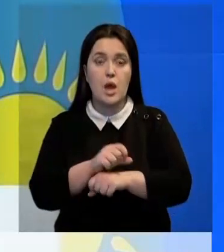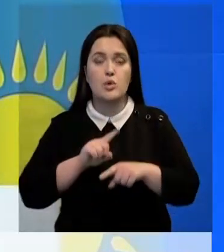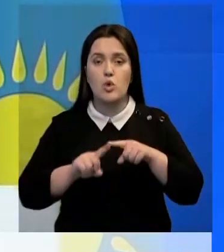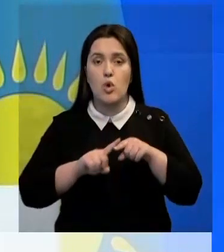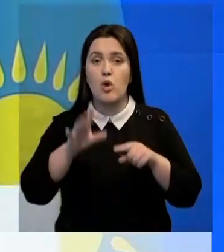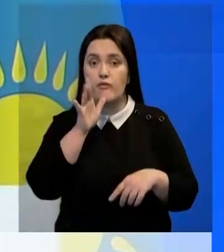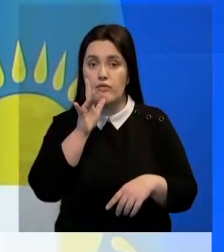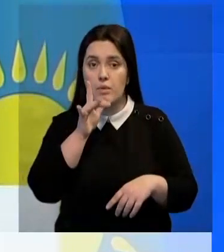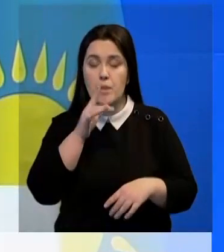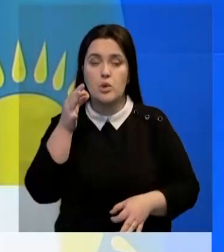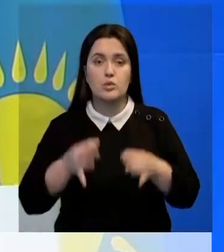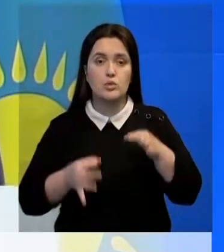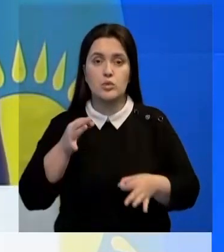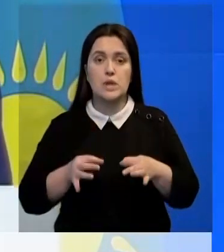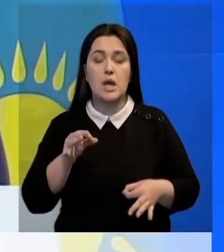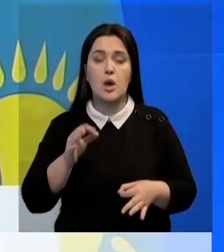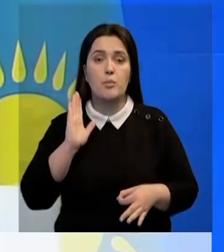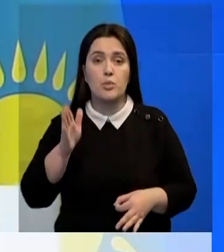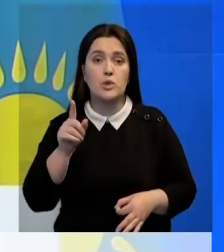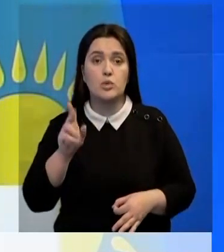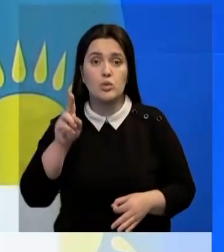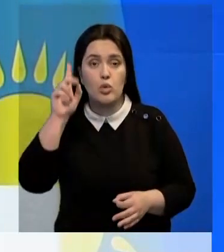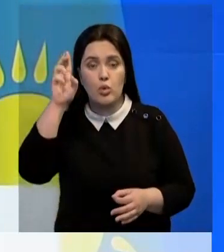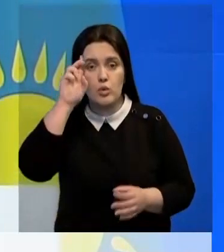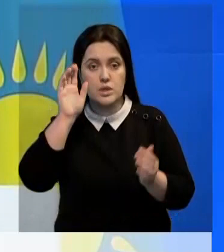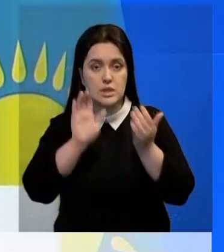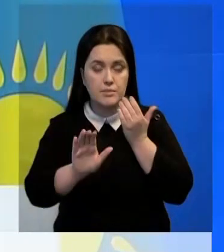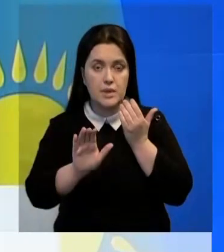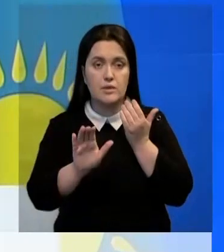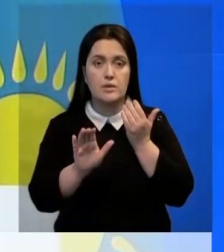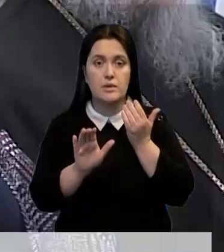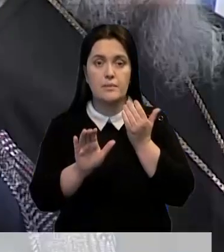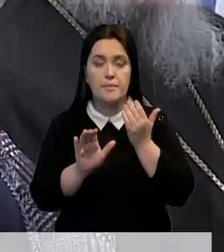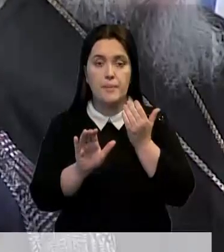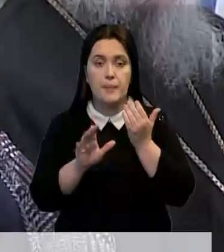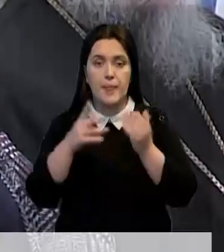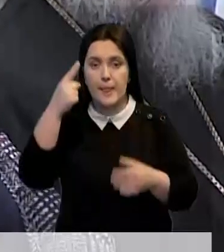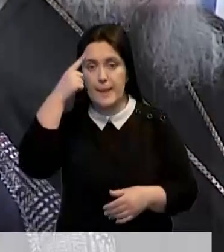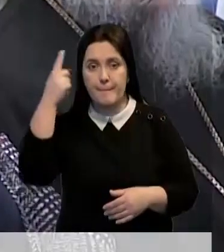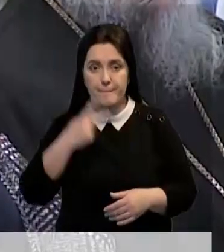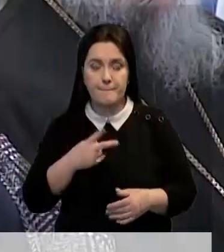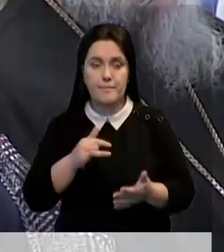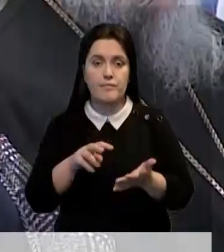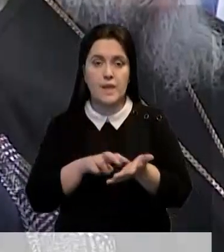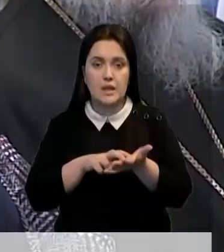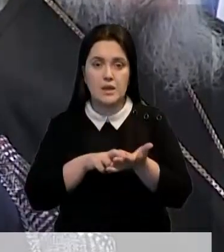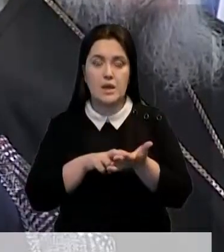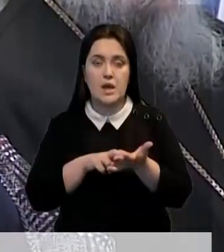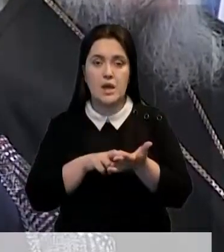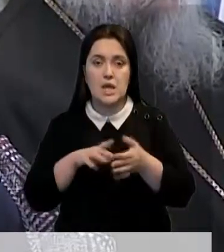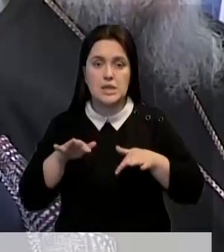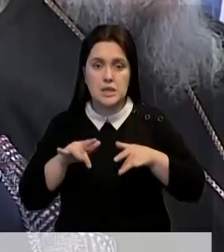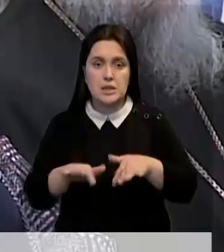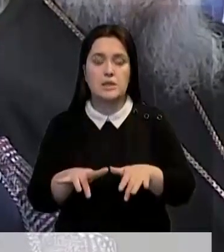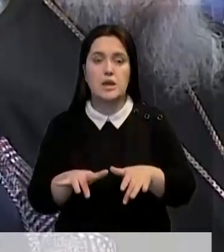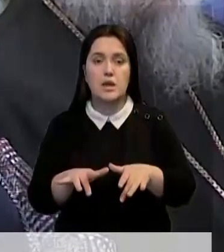времени перед судом предстанут те, кто совершил государственную измену, проявил двуличие и трусость. Следствие по действиям лиц,